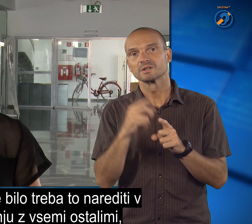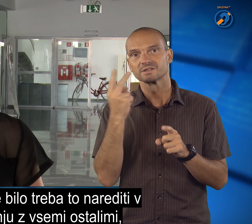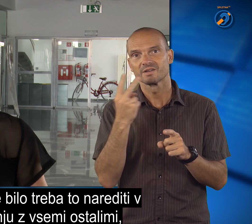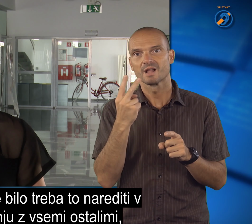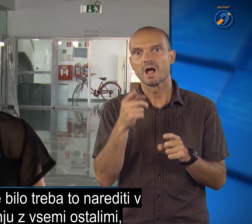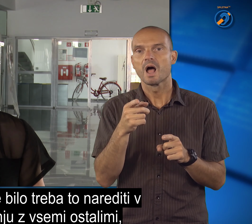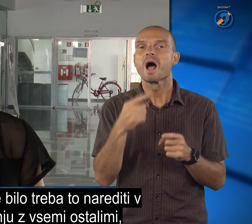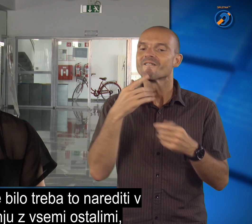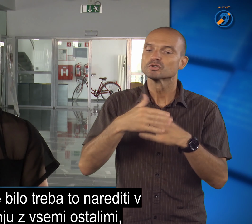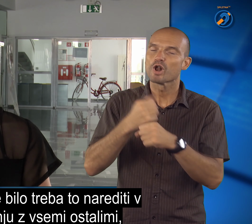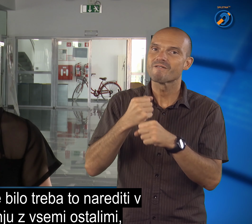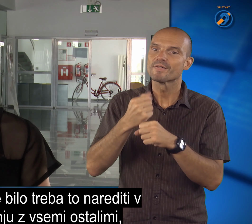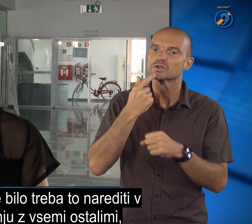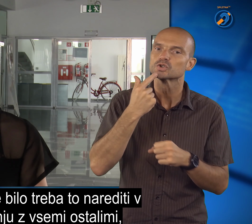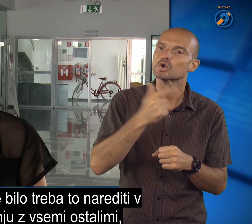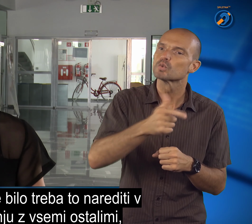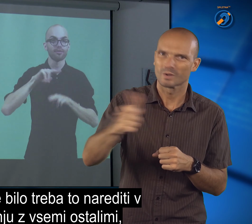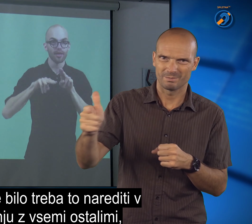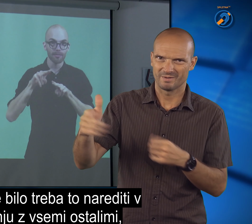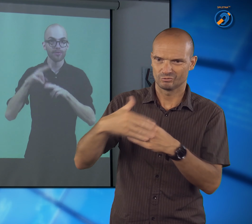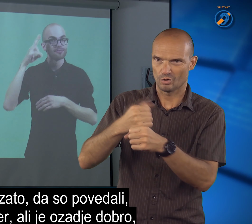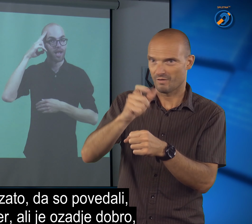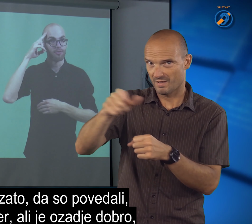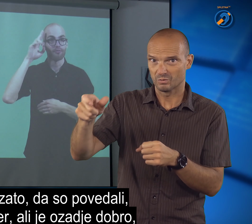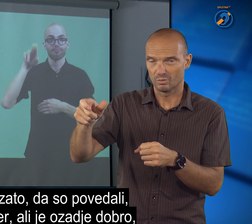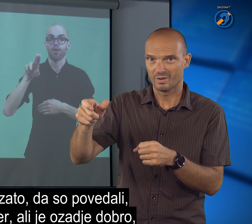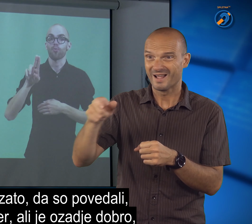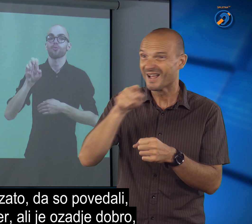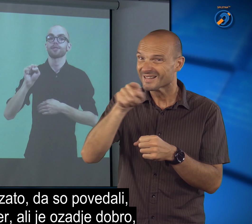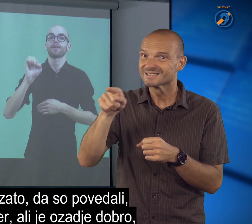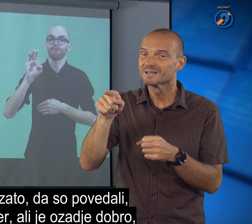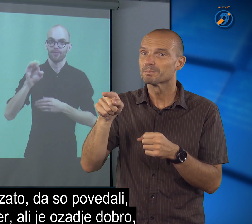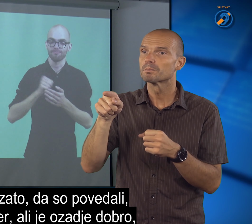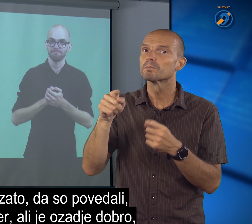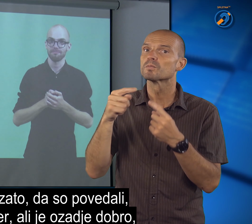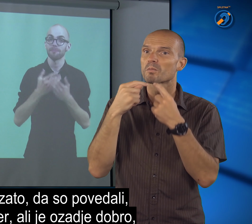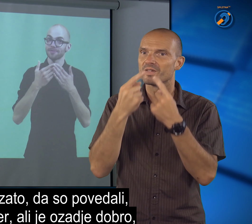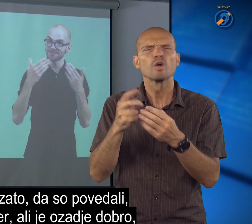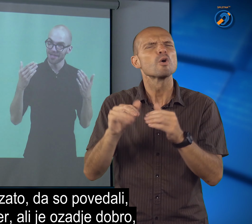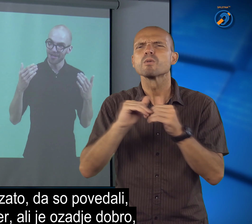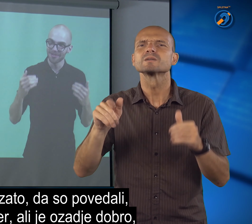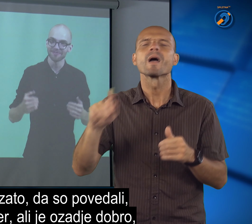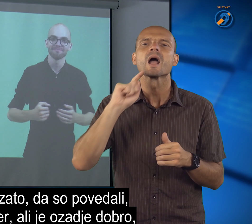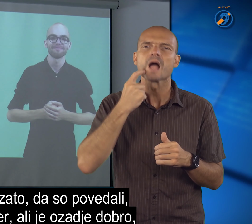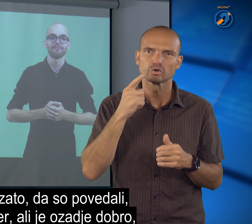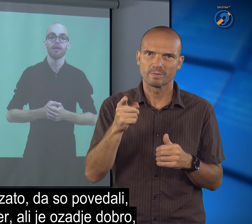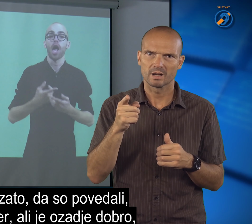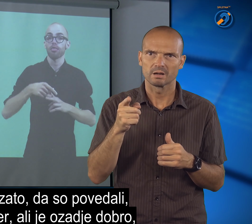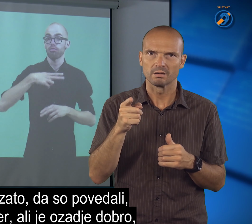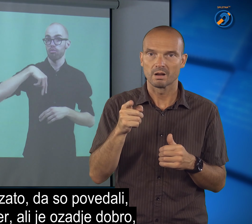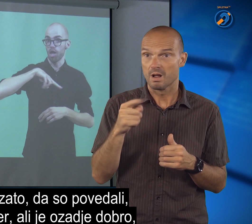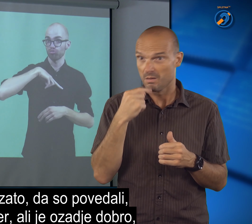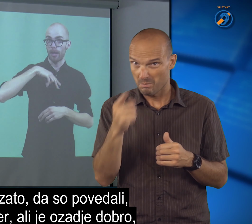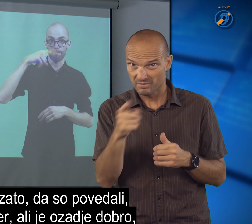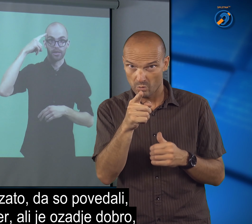Pa seveda je bilo treba to narediti v sodelovanju z vsemi ostalimi, predvsem zato, da so tisti povedali, sploh Gašper, na primer,